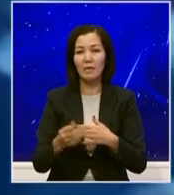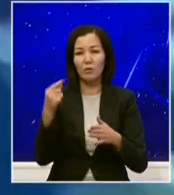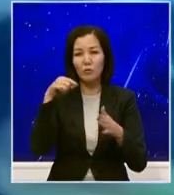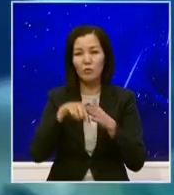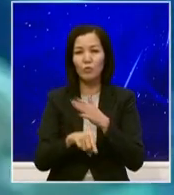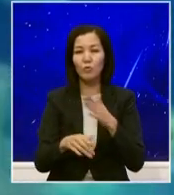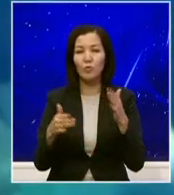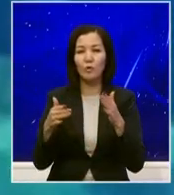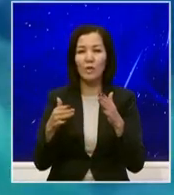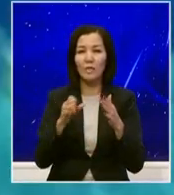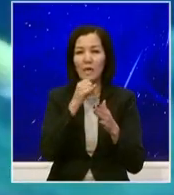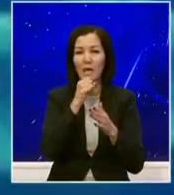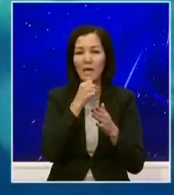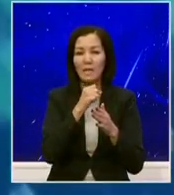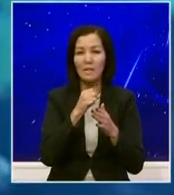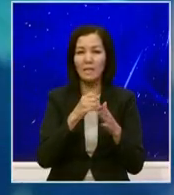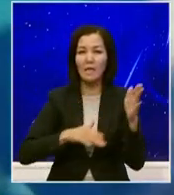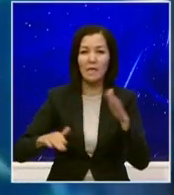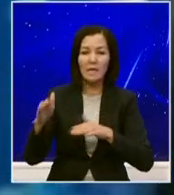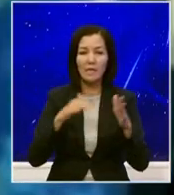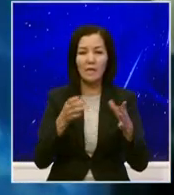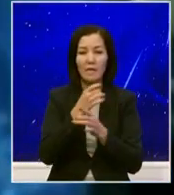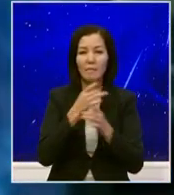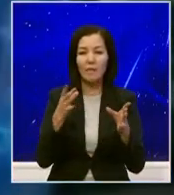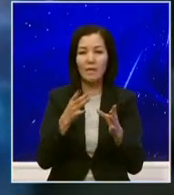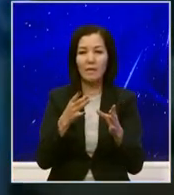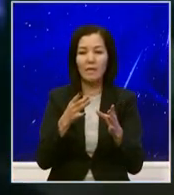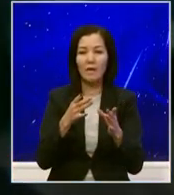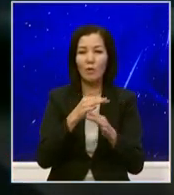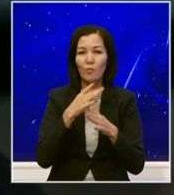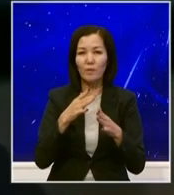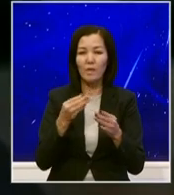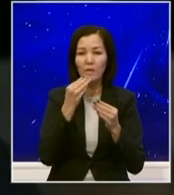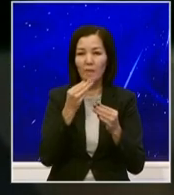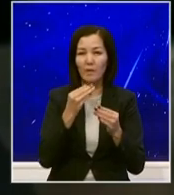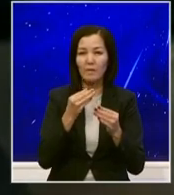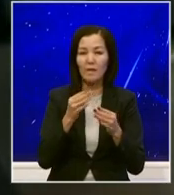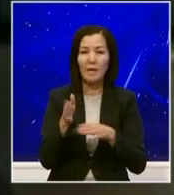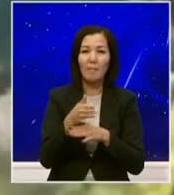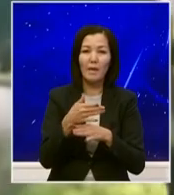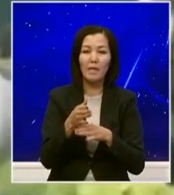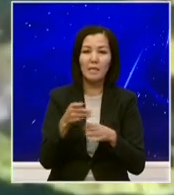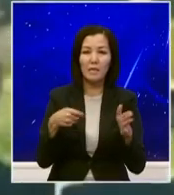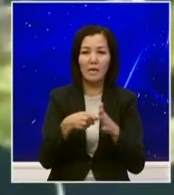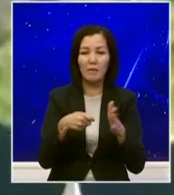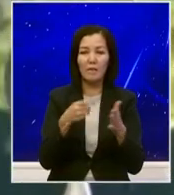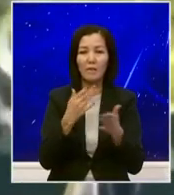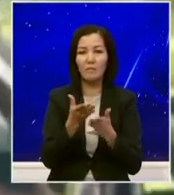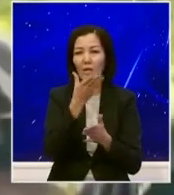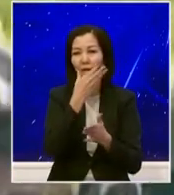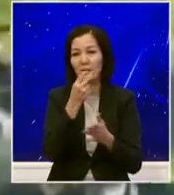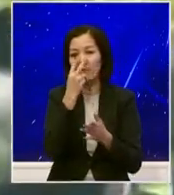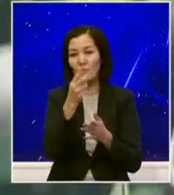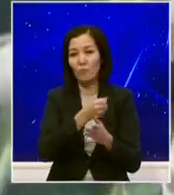болды. Сауда орталығындағы аквариумда еркін жүзген мереке кейіпкері қапқа толы тамақты балықтарға үлестіріп жүр. Әдемі көрініске куә болған балалар